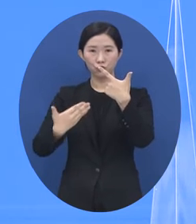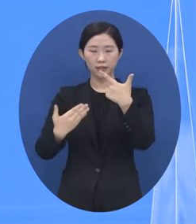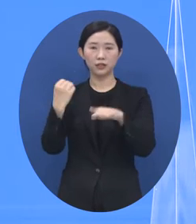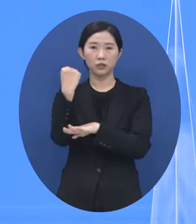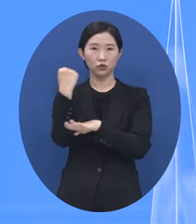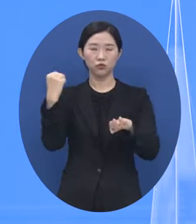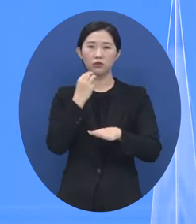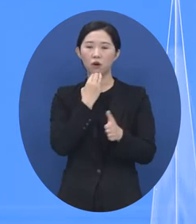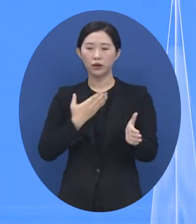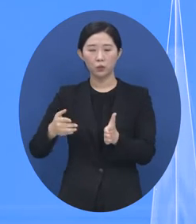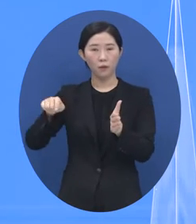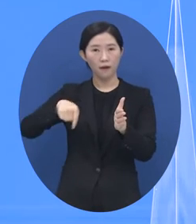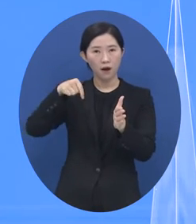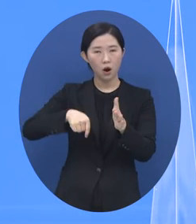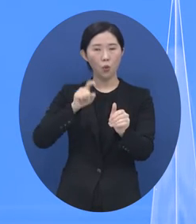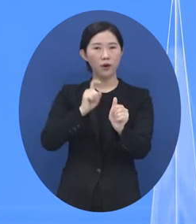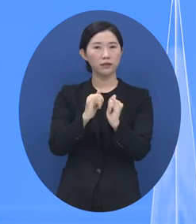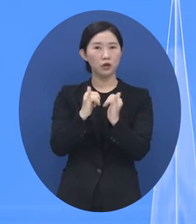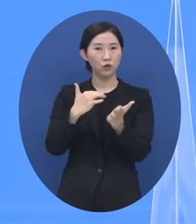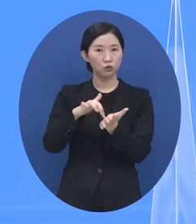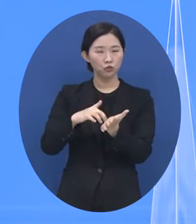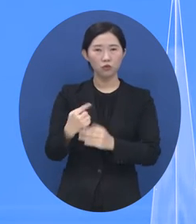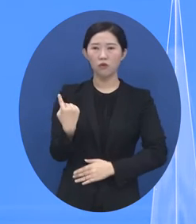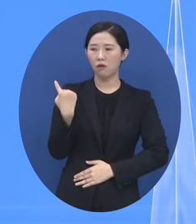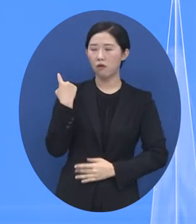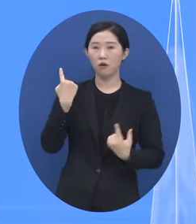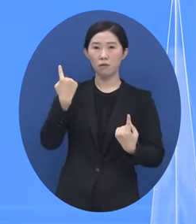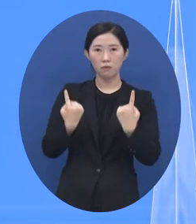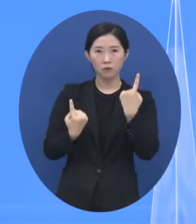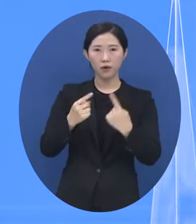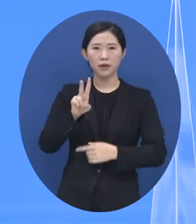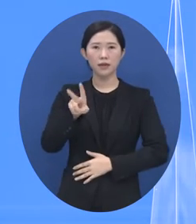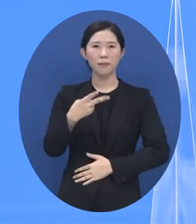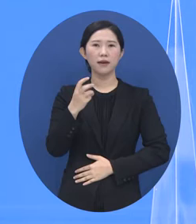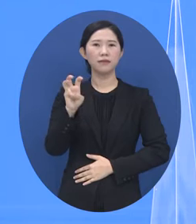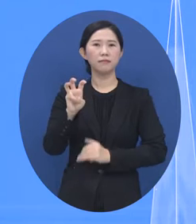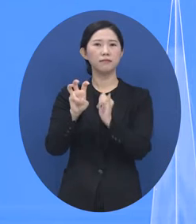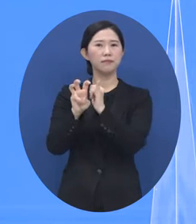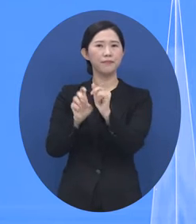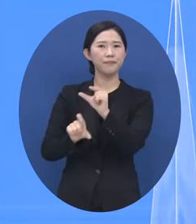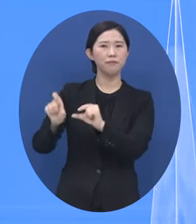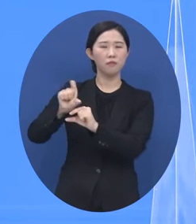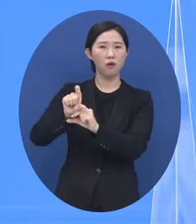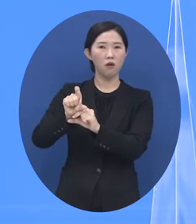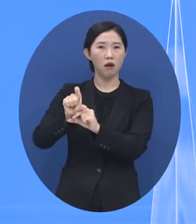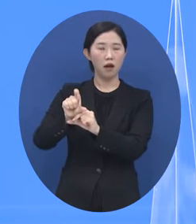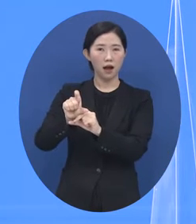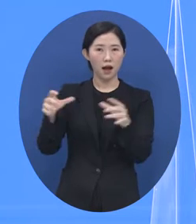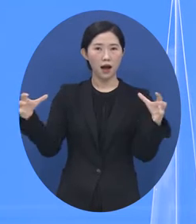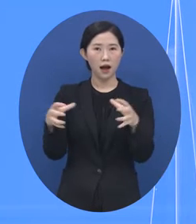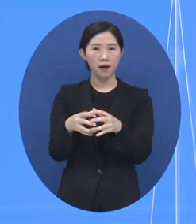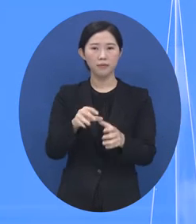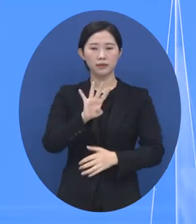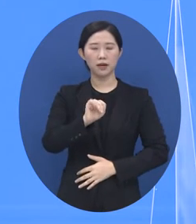기준 경기도의 확진자 수는 전일 오전 0시 대비 230명 증가한 총